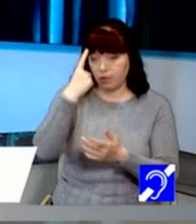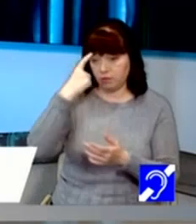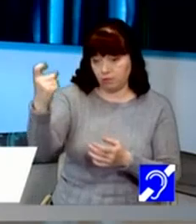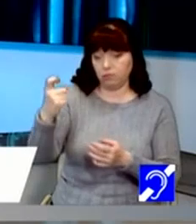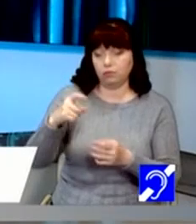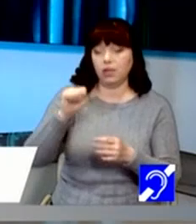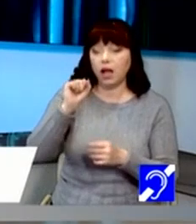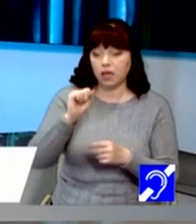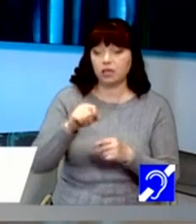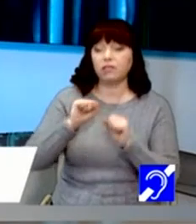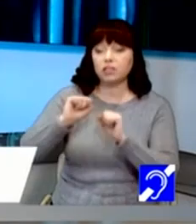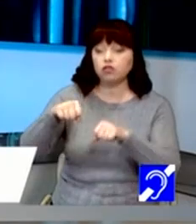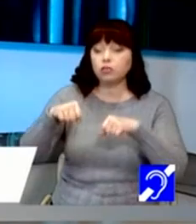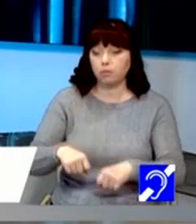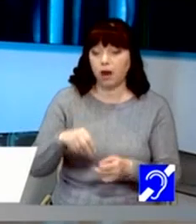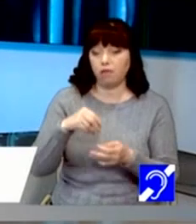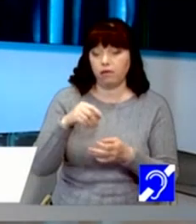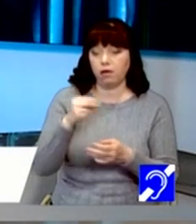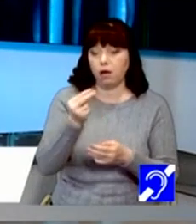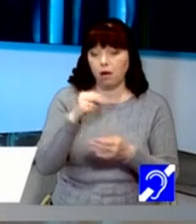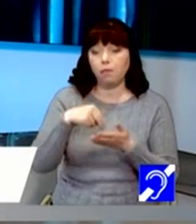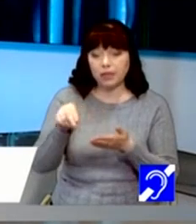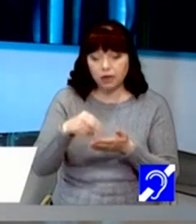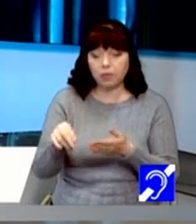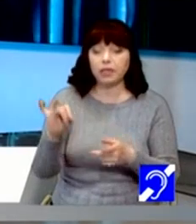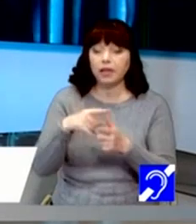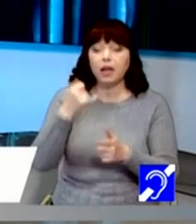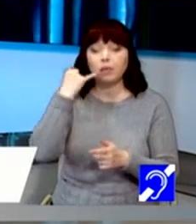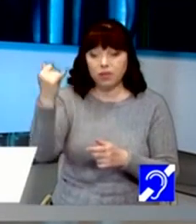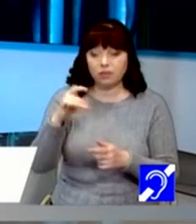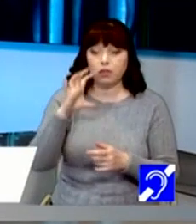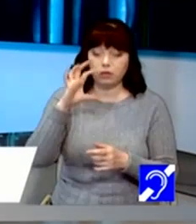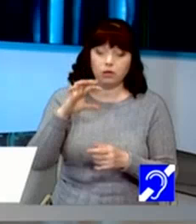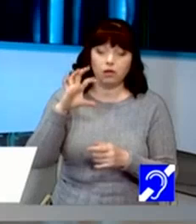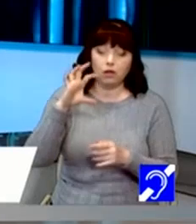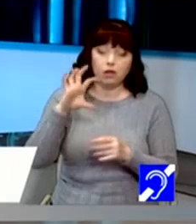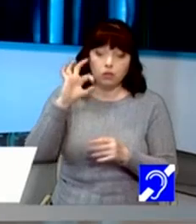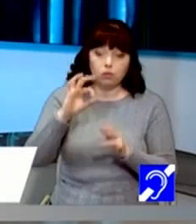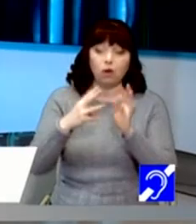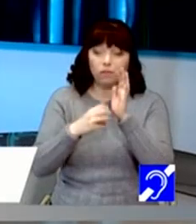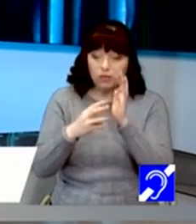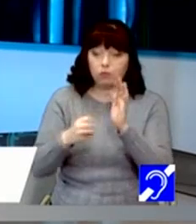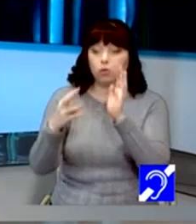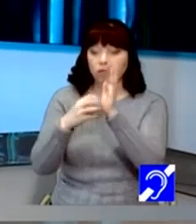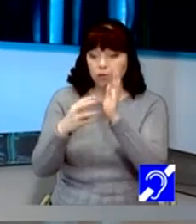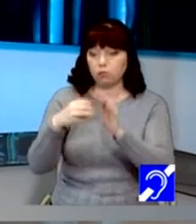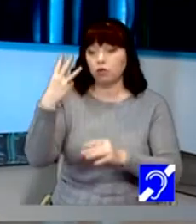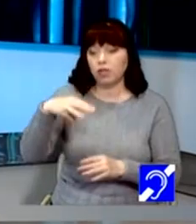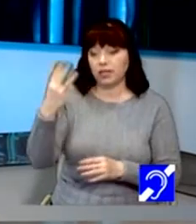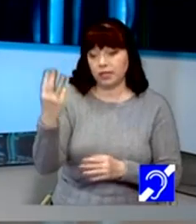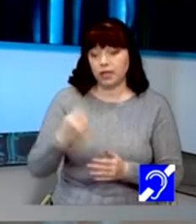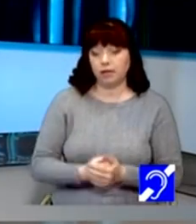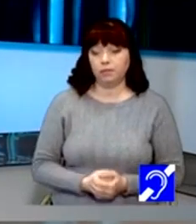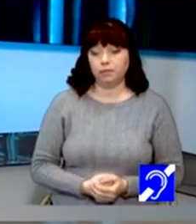sunt îndemnați Să depună plângeri la agenție sau să apeleze linia verde 0 800 816 și 3